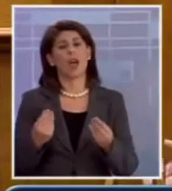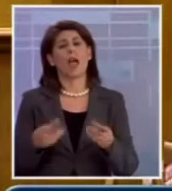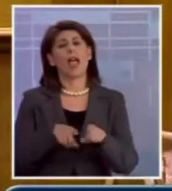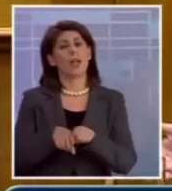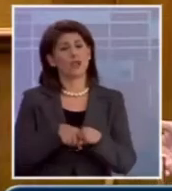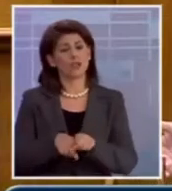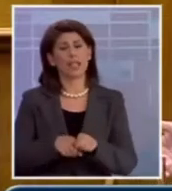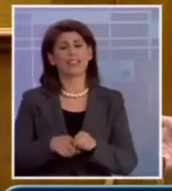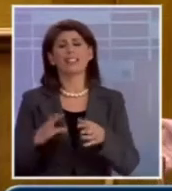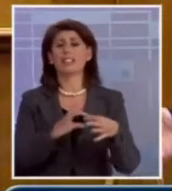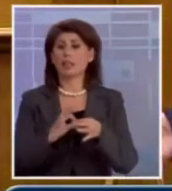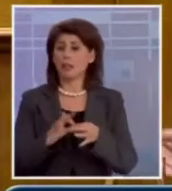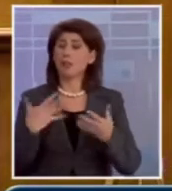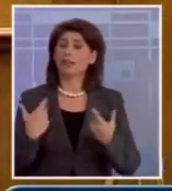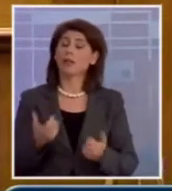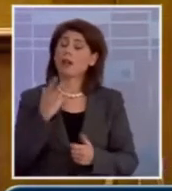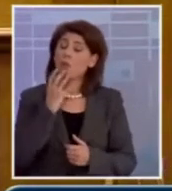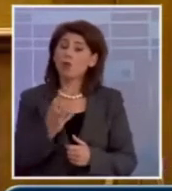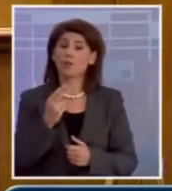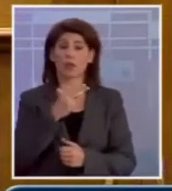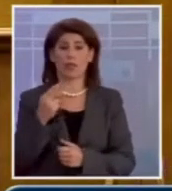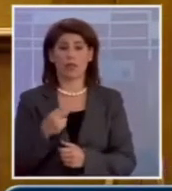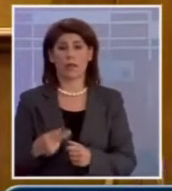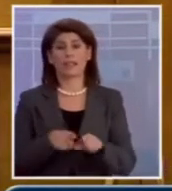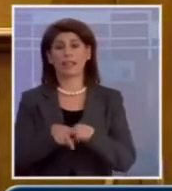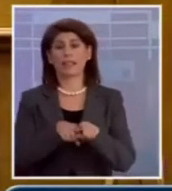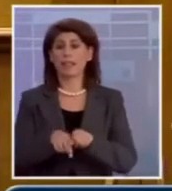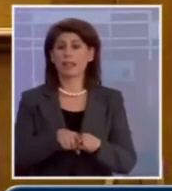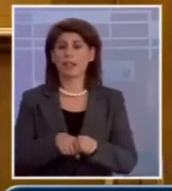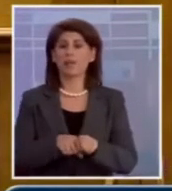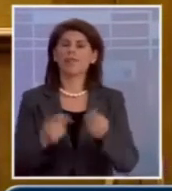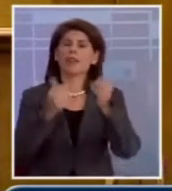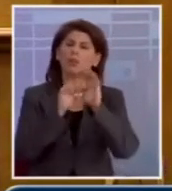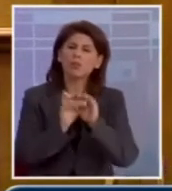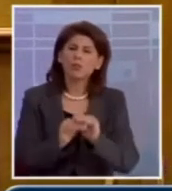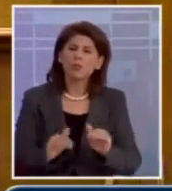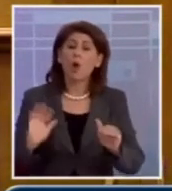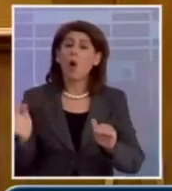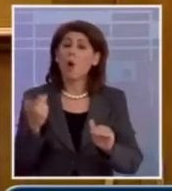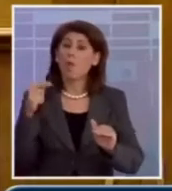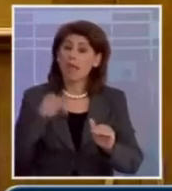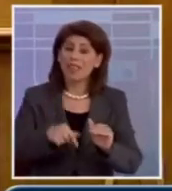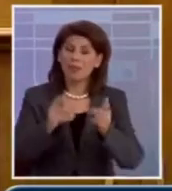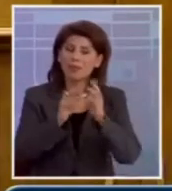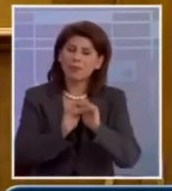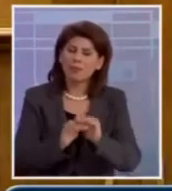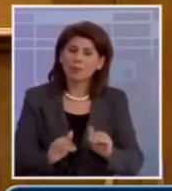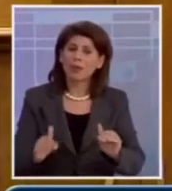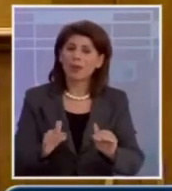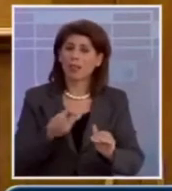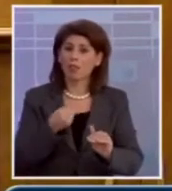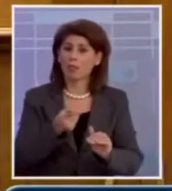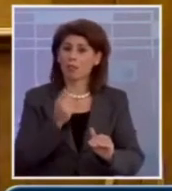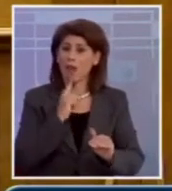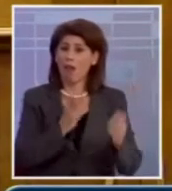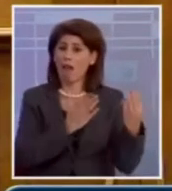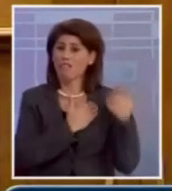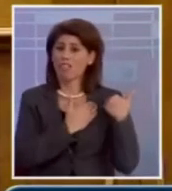γιατί υπάρχει ένα πάρα πολύ σοβαρό θέμα σχετικά με την εξυγίανση, όπου εκεί θα αποδοθούν ευθύνες και για